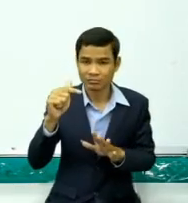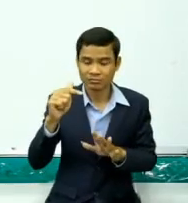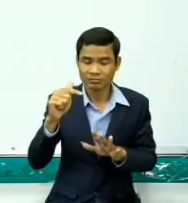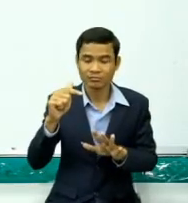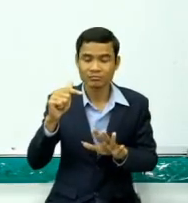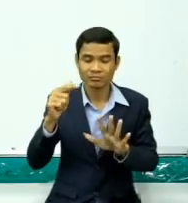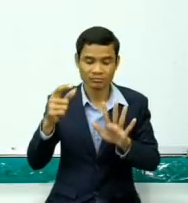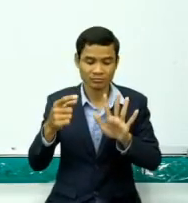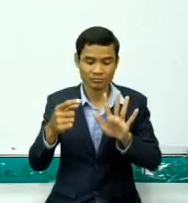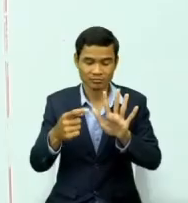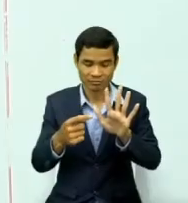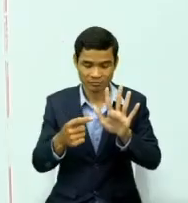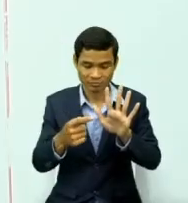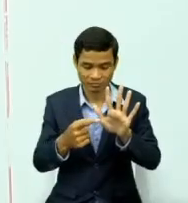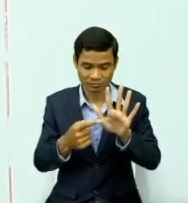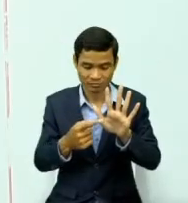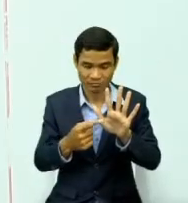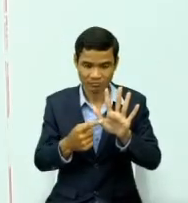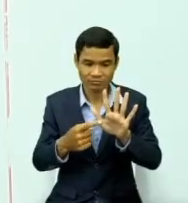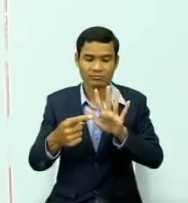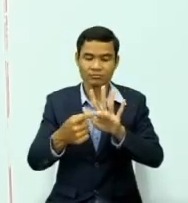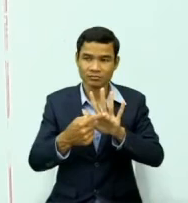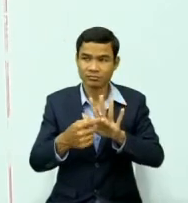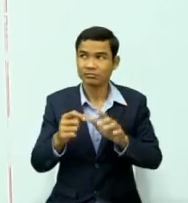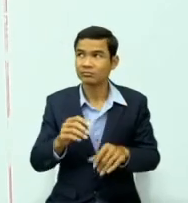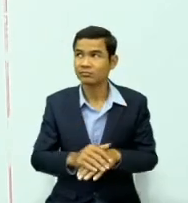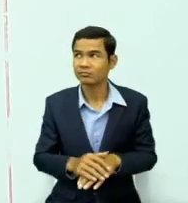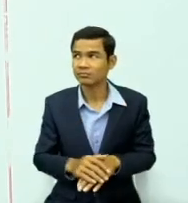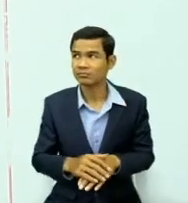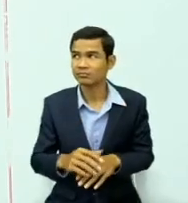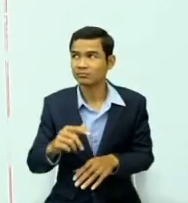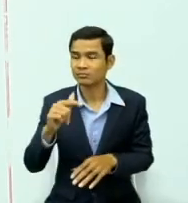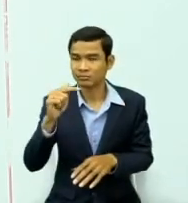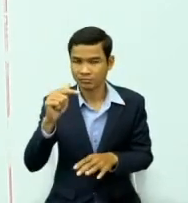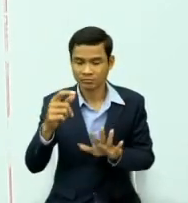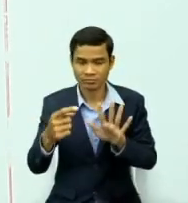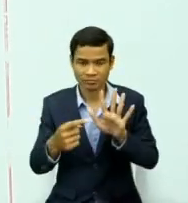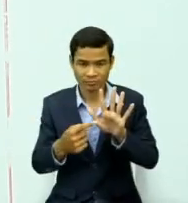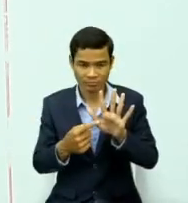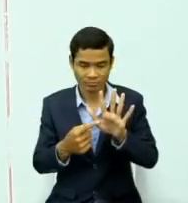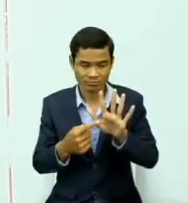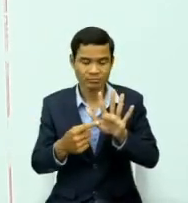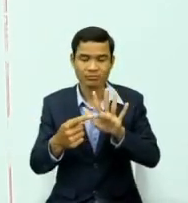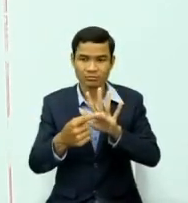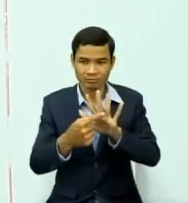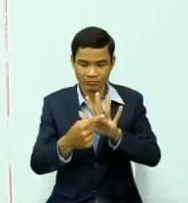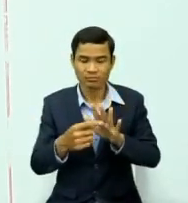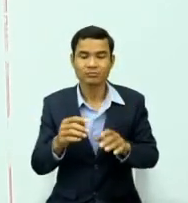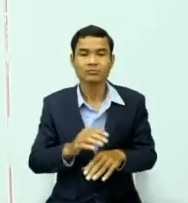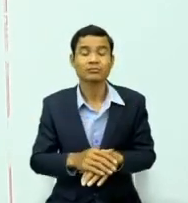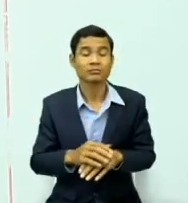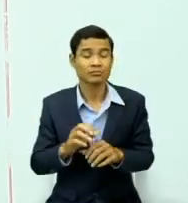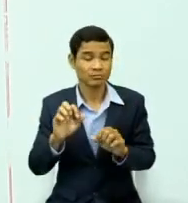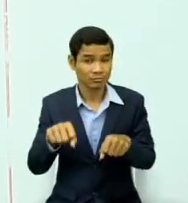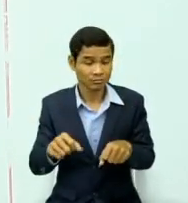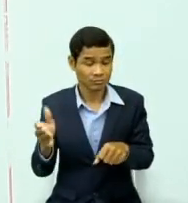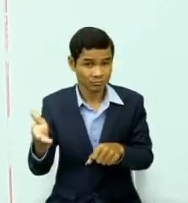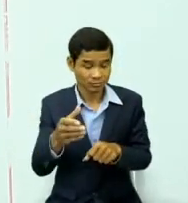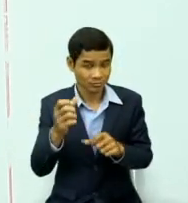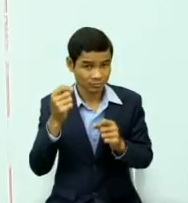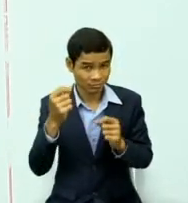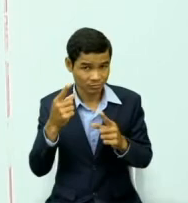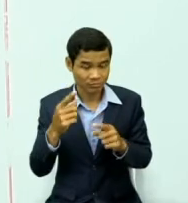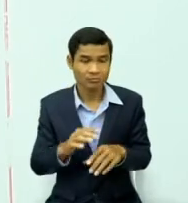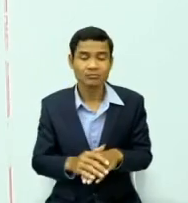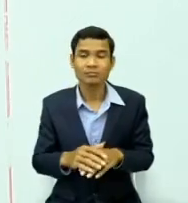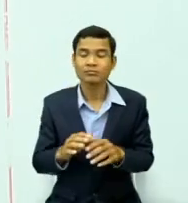ế nghệ chà đồng tiết ngô ế nghệ chà toàn nè con đó